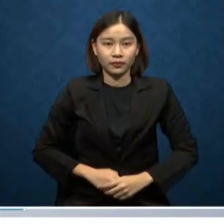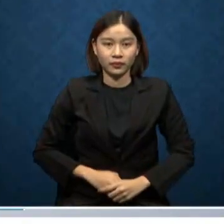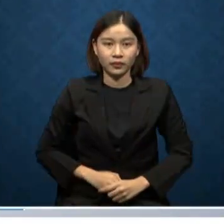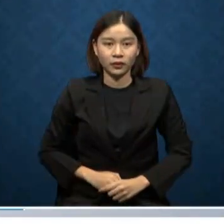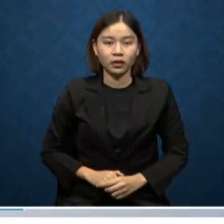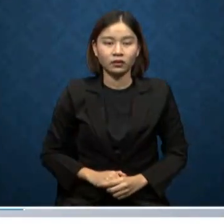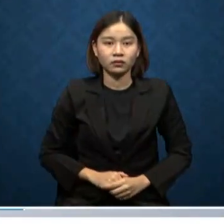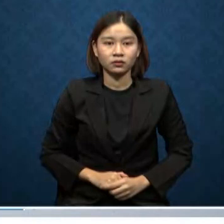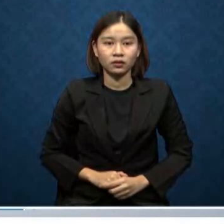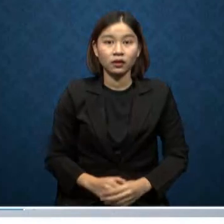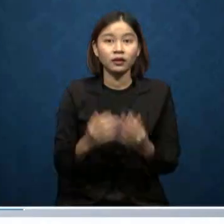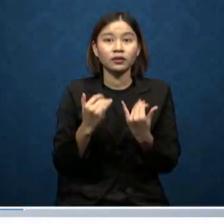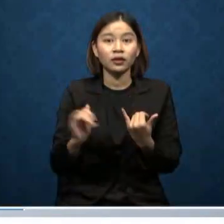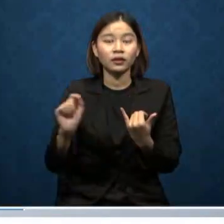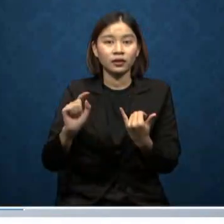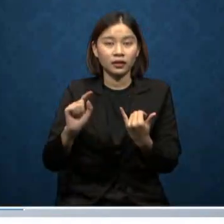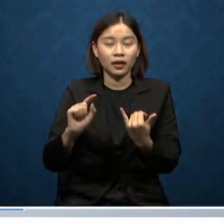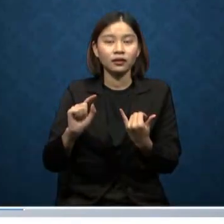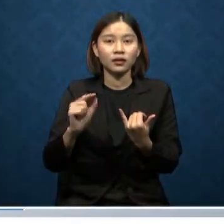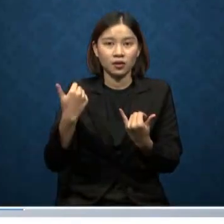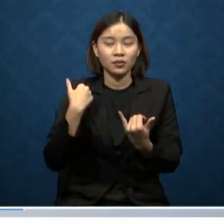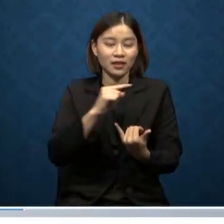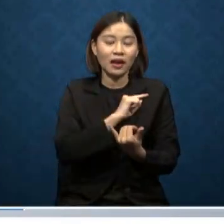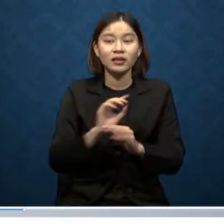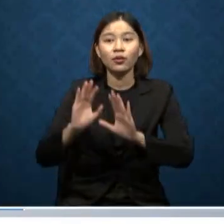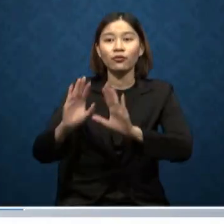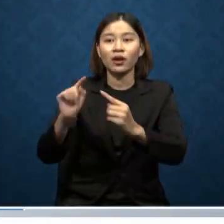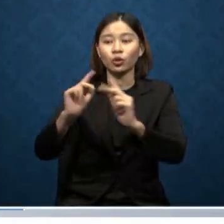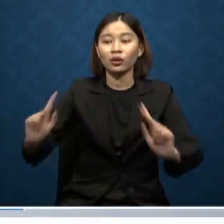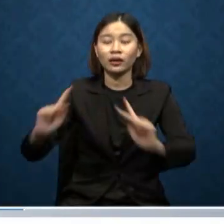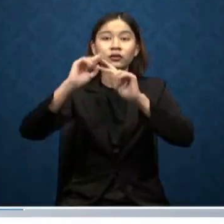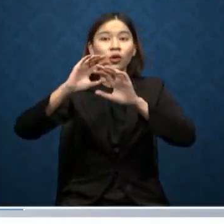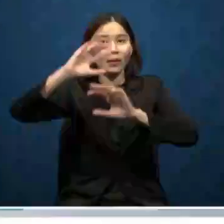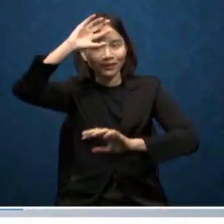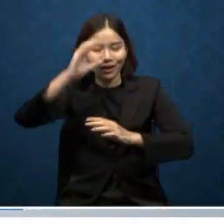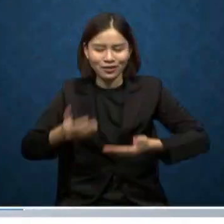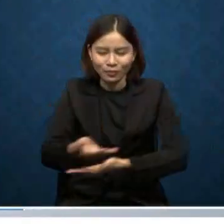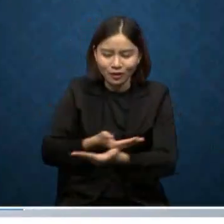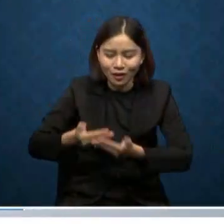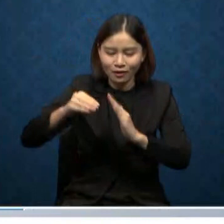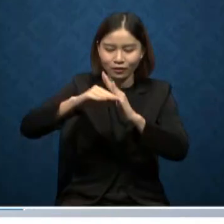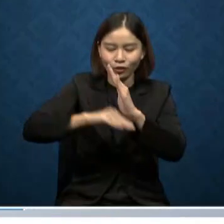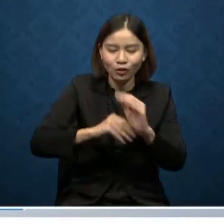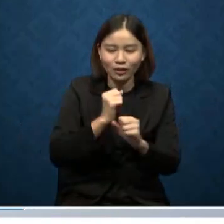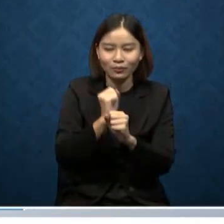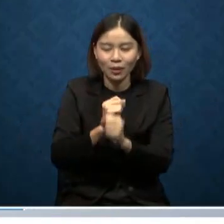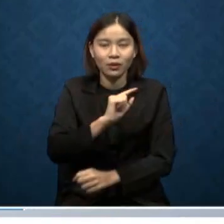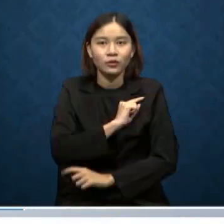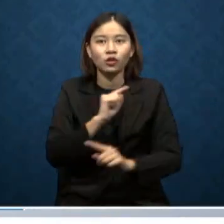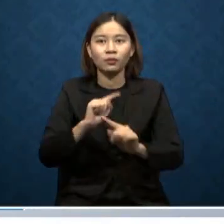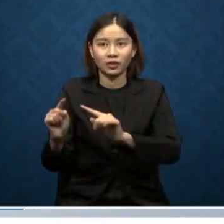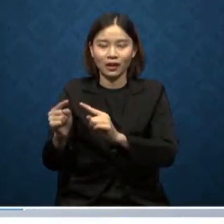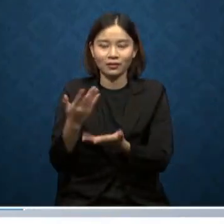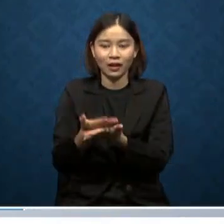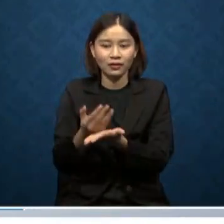ในการนี้ก็ได้มีการมอบหมายให้กัทวงมหาไทยไปพิจารณาดำนิการ์ในส่วที่เกี่ยวครองซึการ